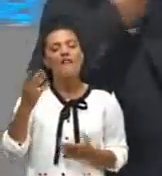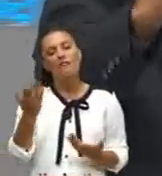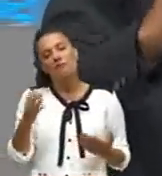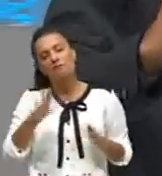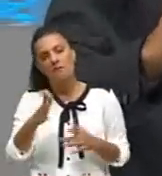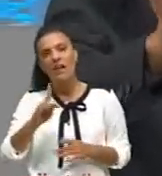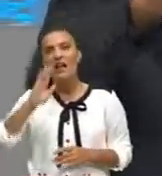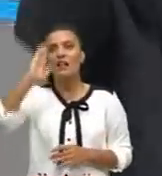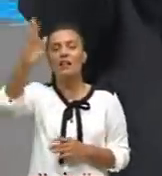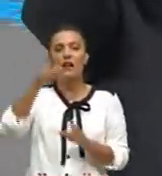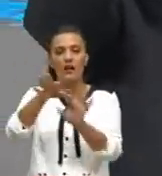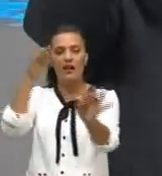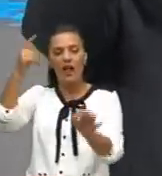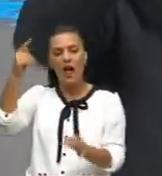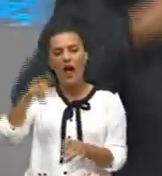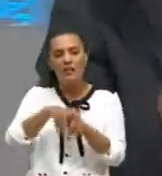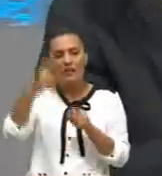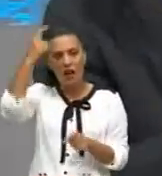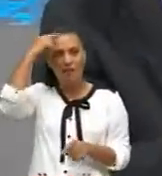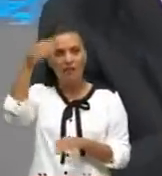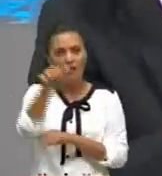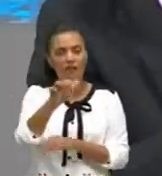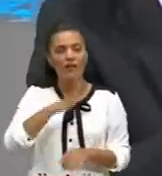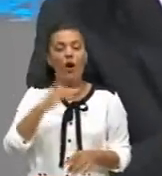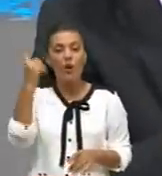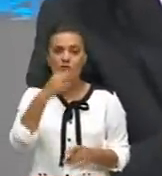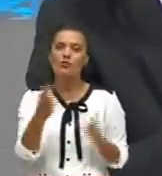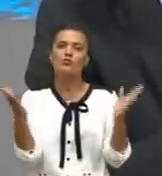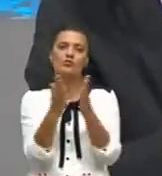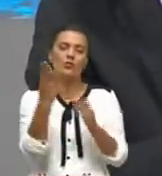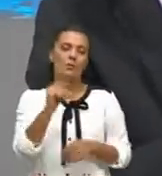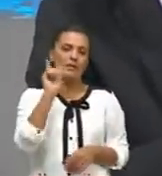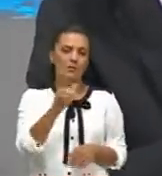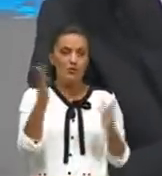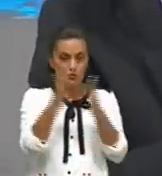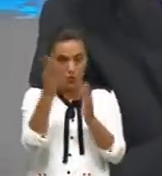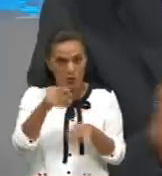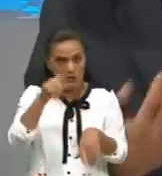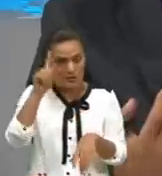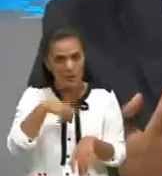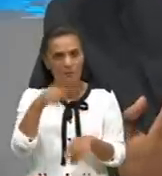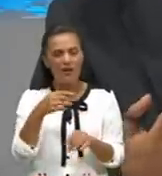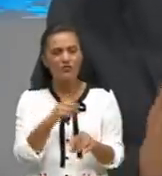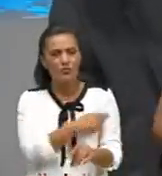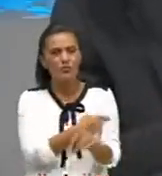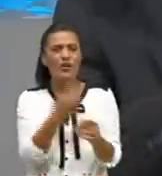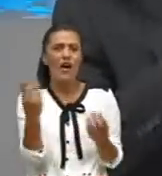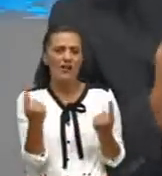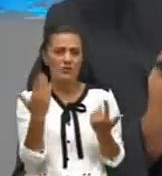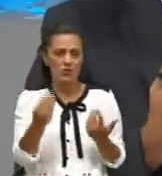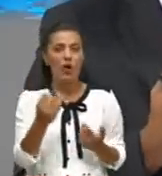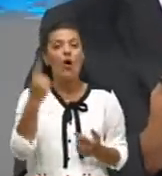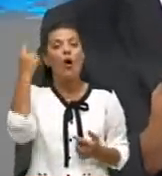da ileriye doğru atacağınız zaman atın kafasına gelir. Hı-hı. O zaman çok küçük olması lazım. Evet. Küçük anladım, olduğu zaman da gücü azalıyor. O